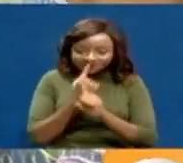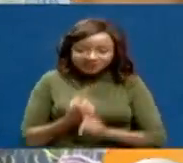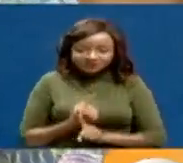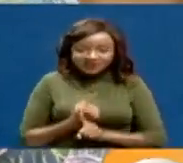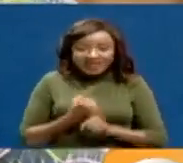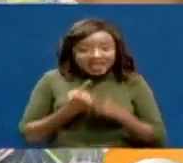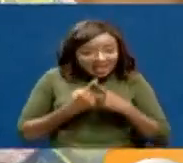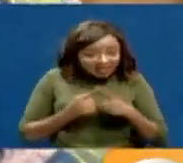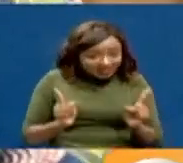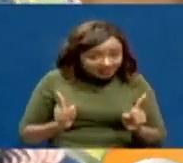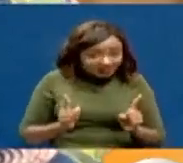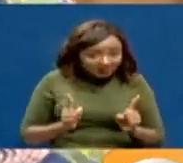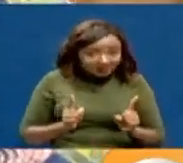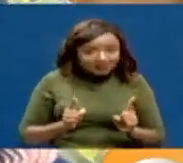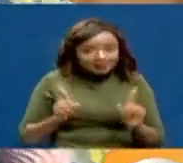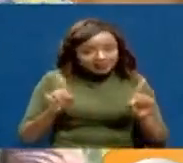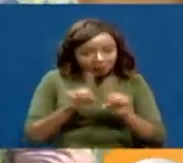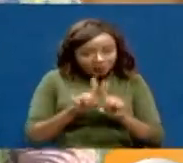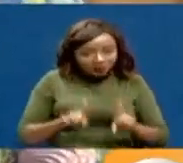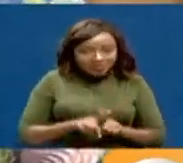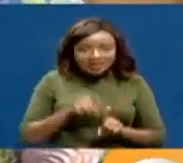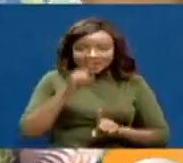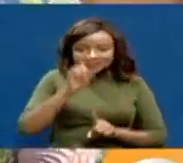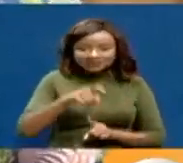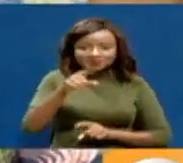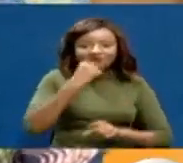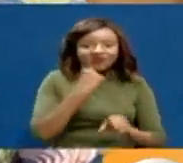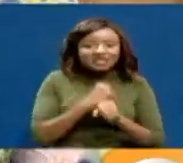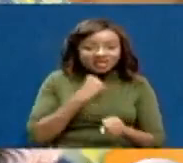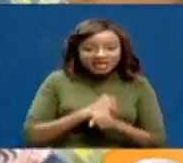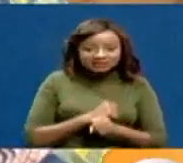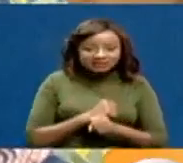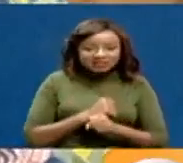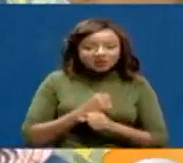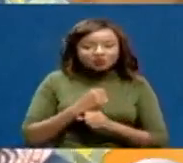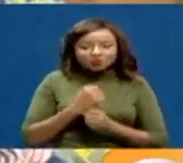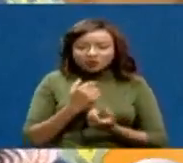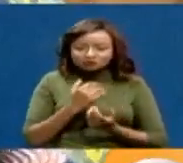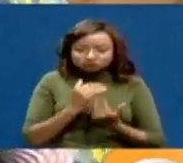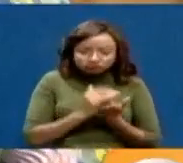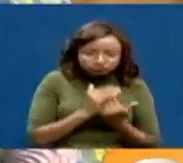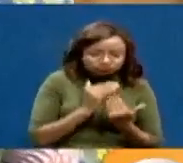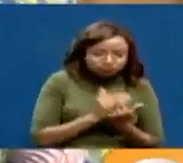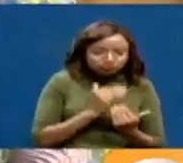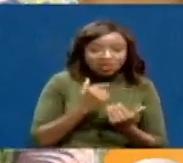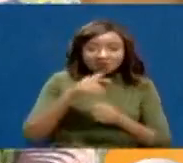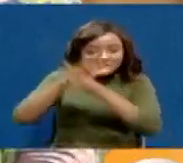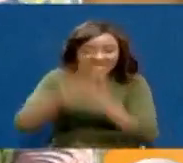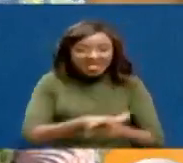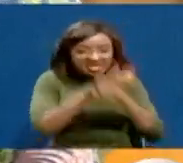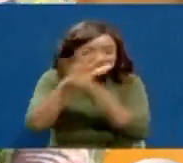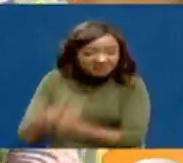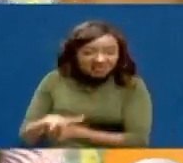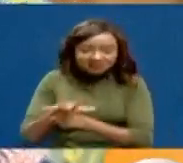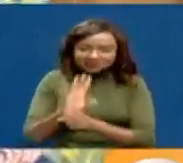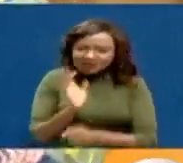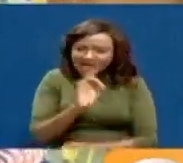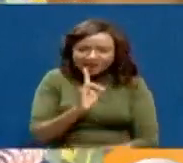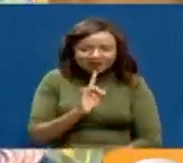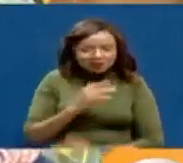tufanye kazi yetu kwa njia ya huruma, tusinyanyase wa Kenya wenzetu,